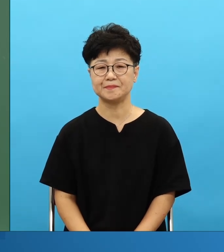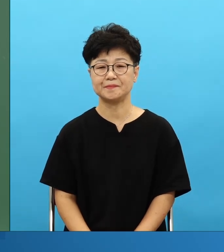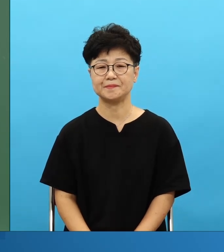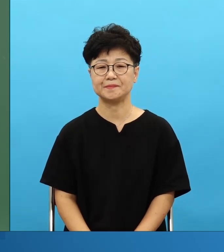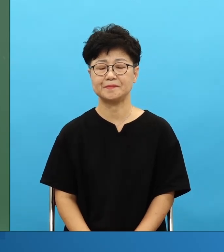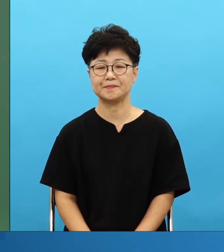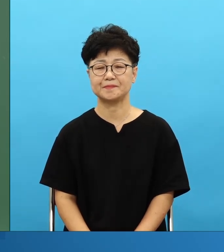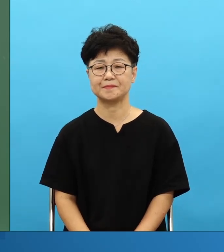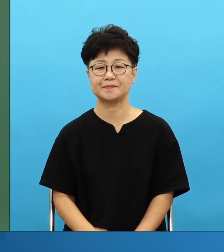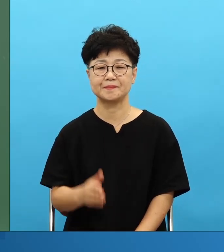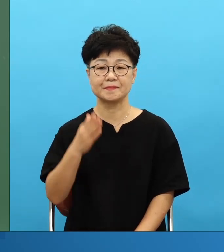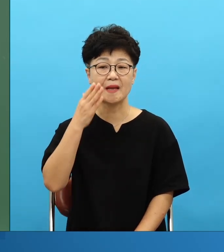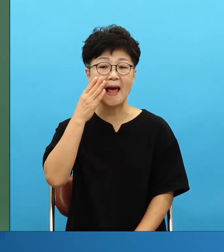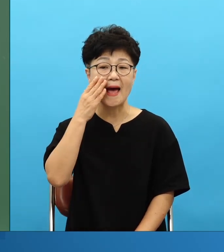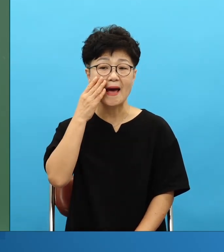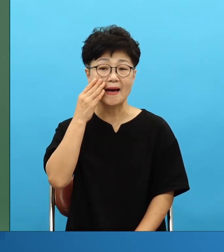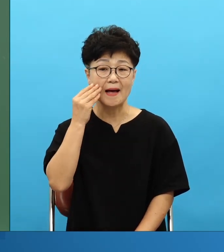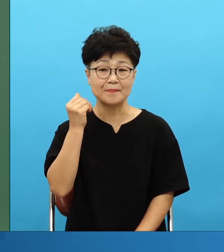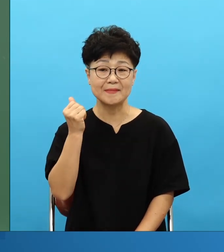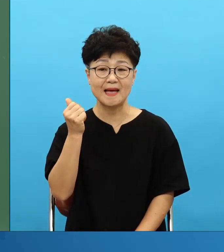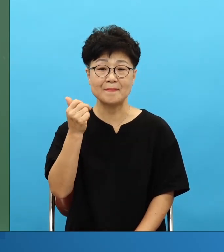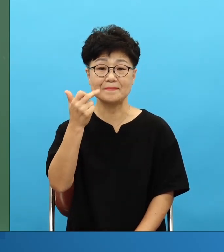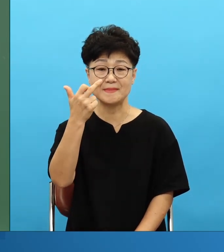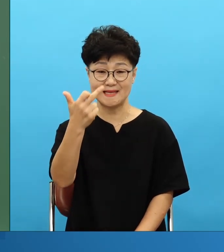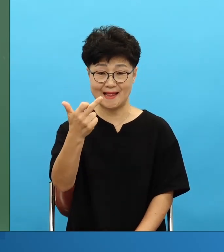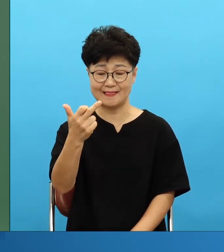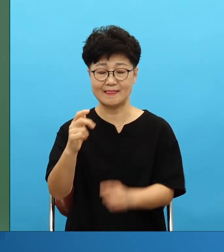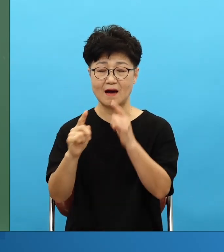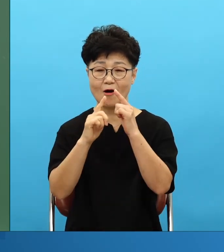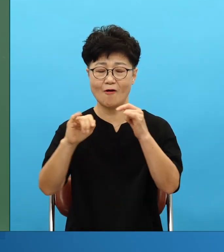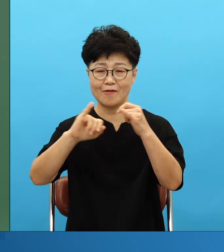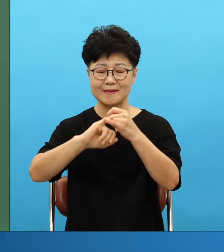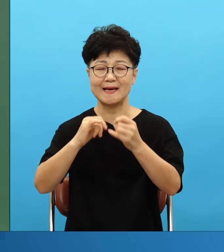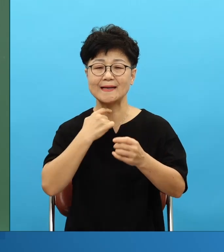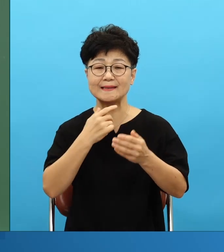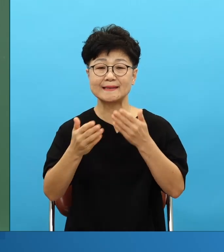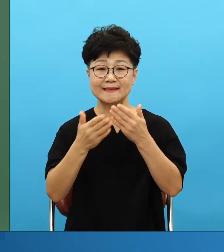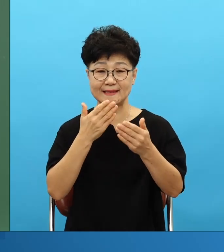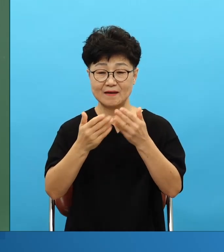감남산 언약이 체험되어진다고